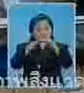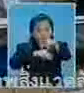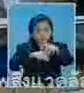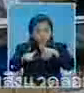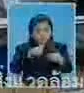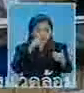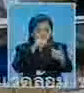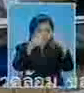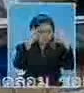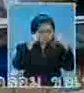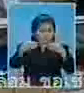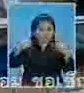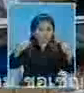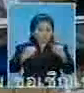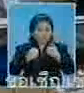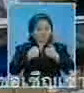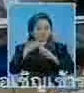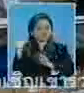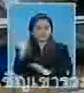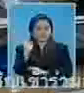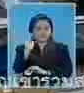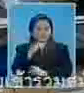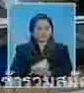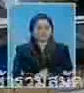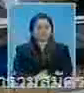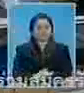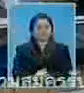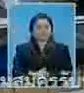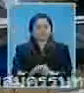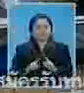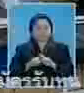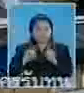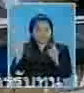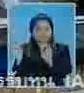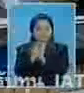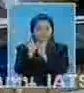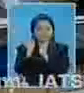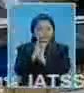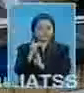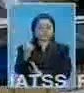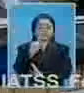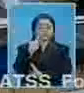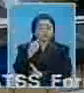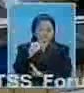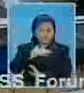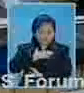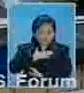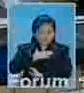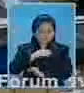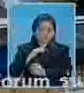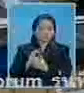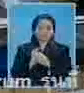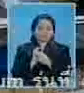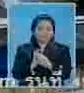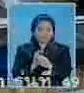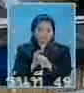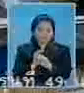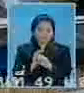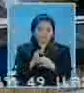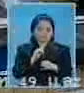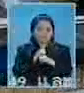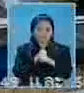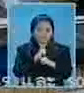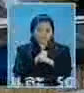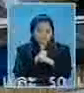าติกวณิชโดยส่วนตัวส่วนต่อข้อกล่าวหาสุดท้ายนะครับว่าเรื่องนี้เป็น